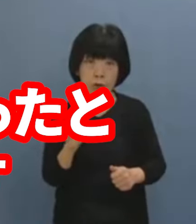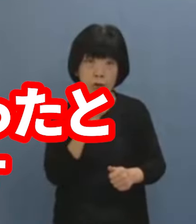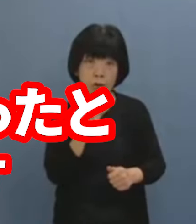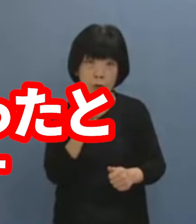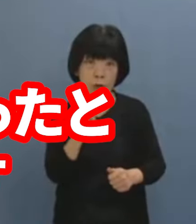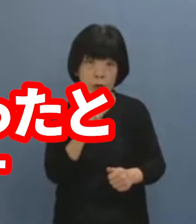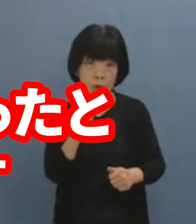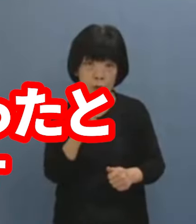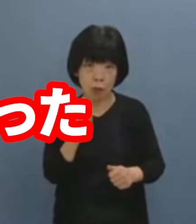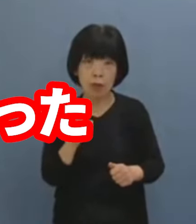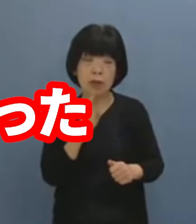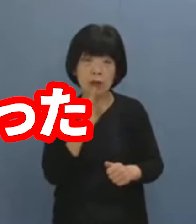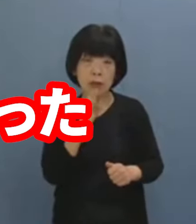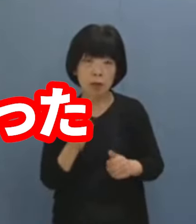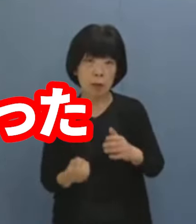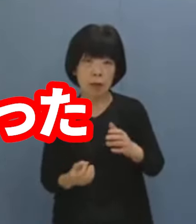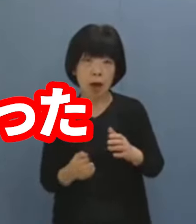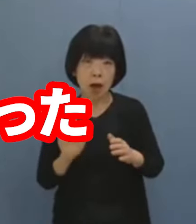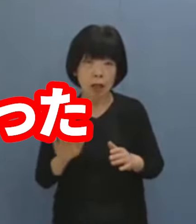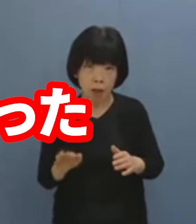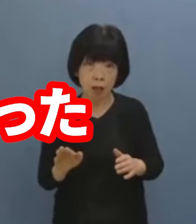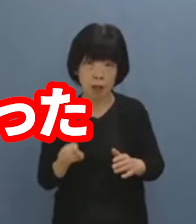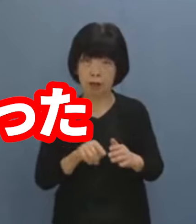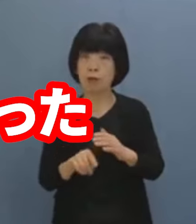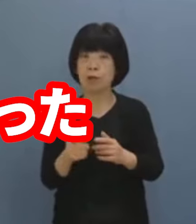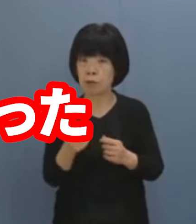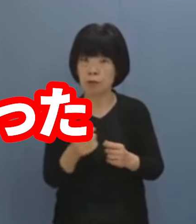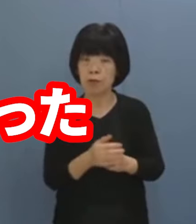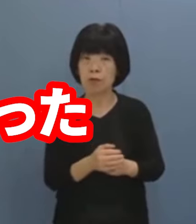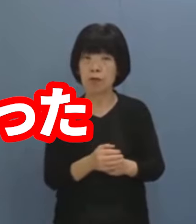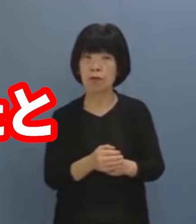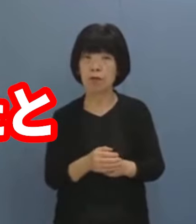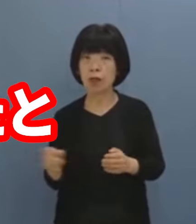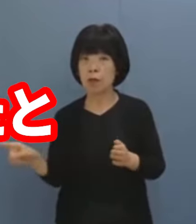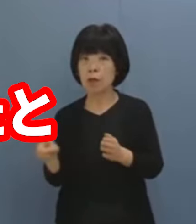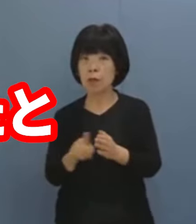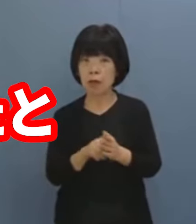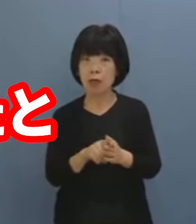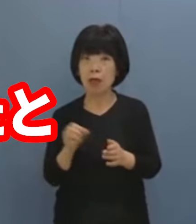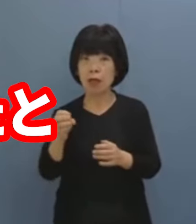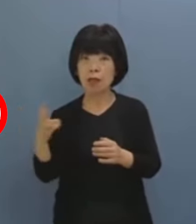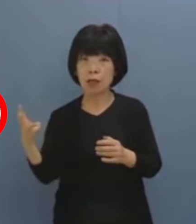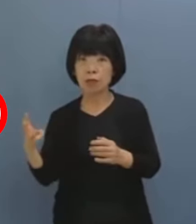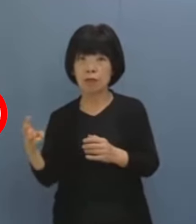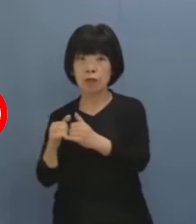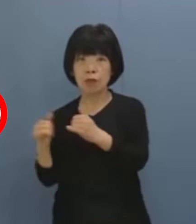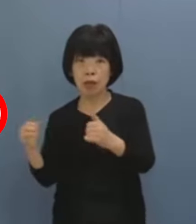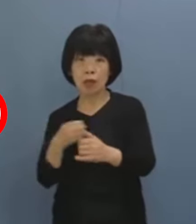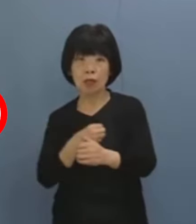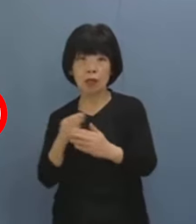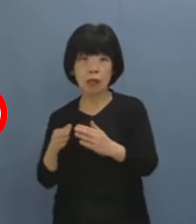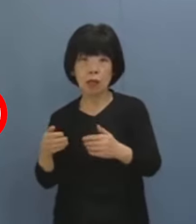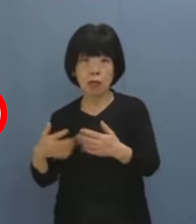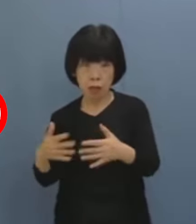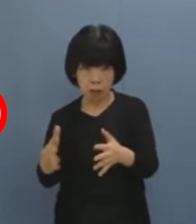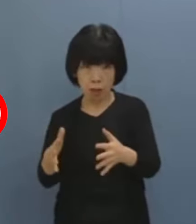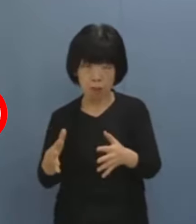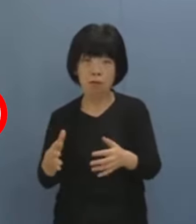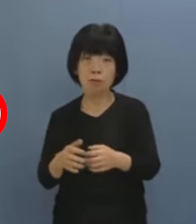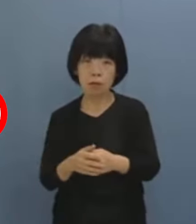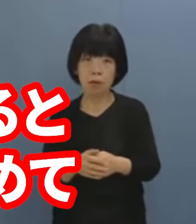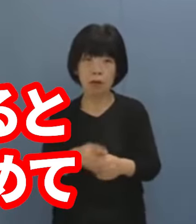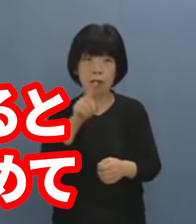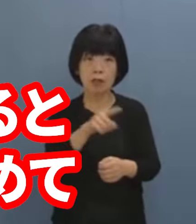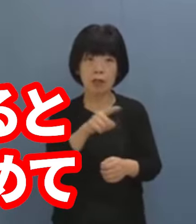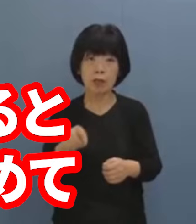まったということだと思います。でこれまでですね、第三者のそういった調査とかに対しては不要とおっしゃってたと思います。で知事直轄の人事課の調査では